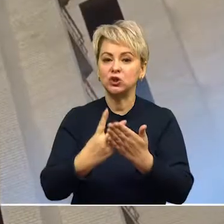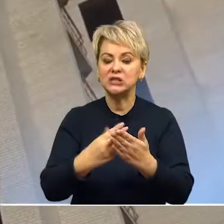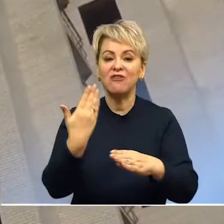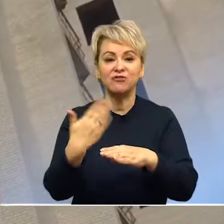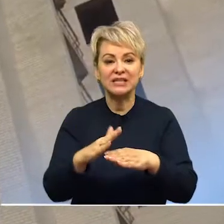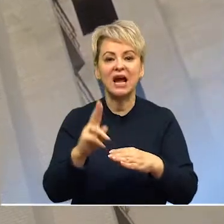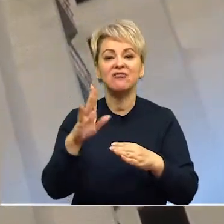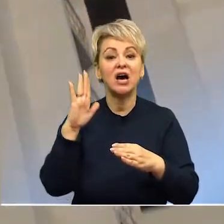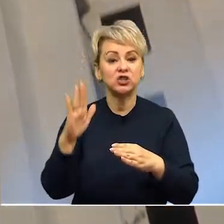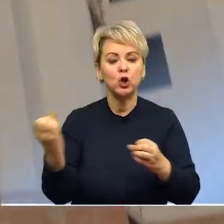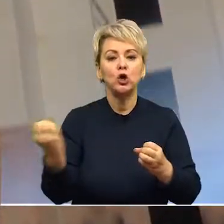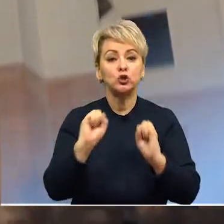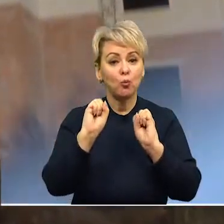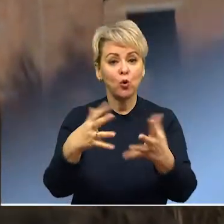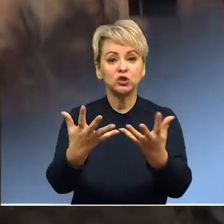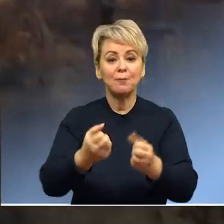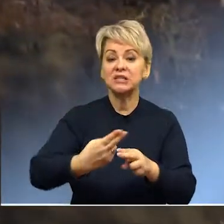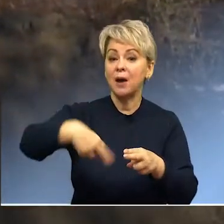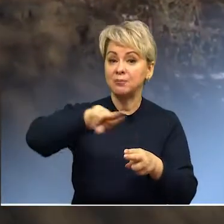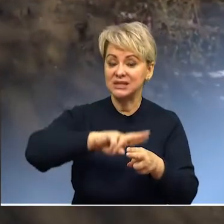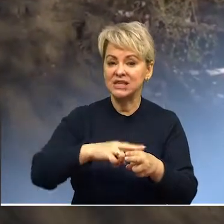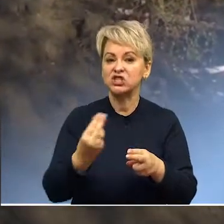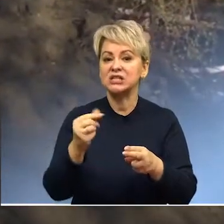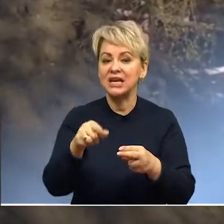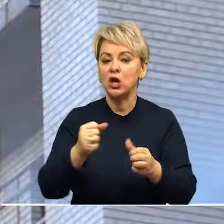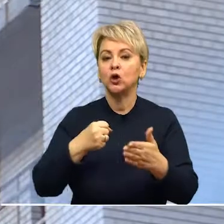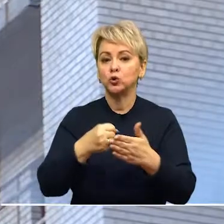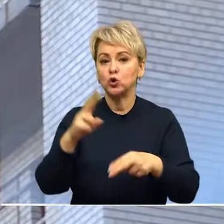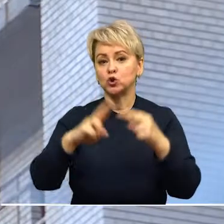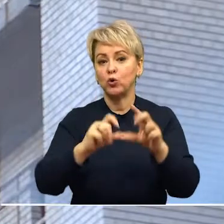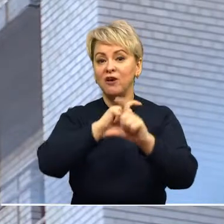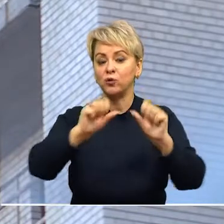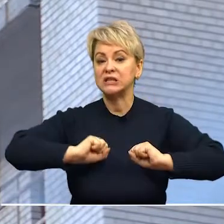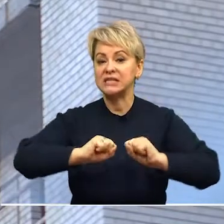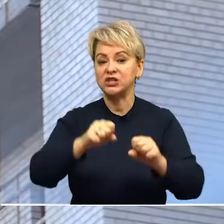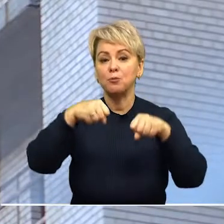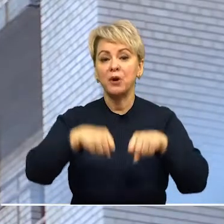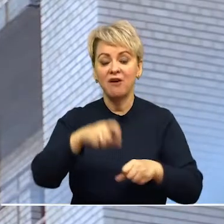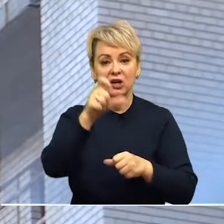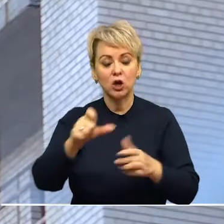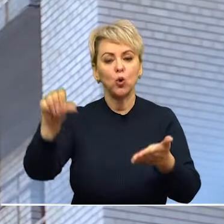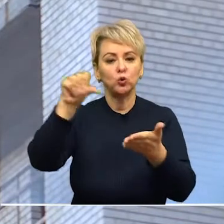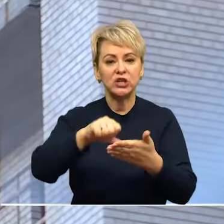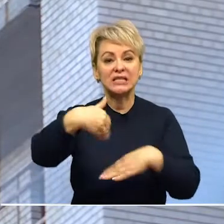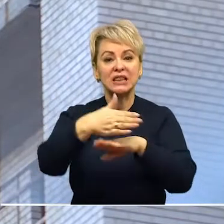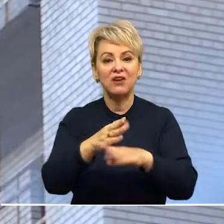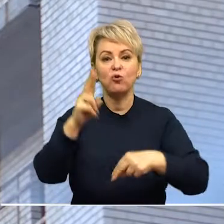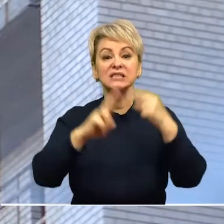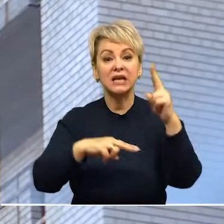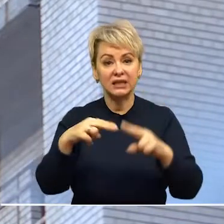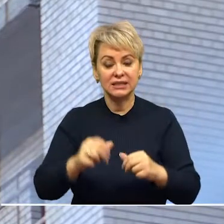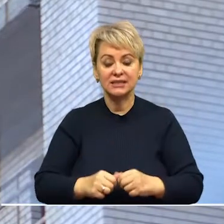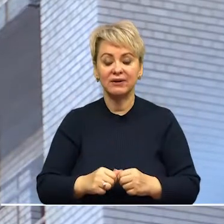предусмотрено выделение квартир. А еще можно получить компенсацию и средства на достройку от Фонда защиты прав граждан участников долевого